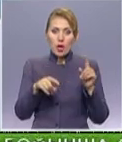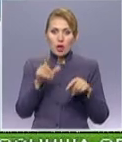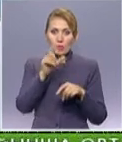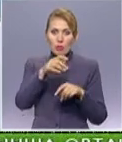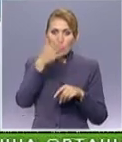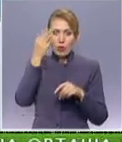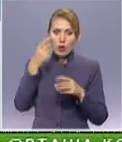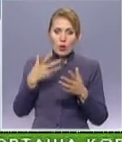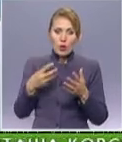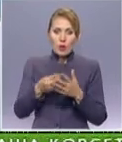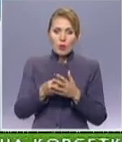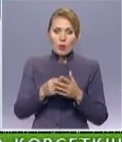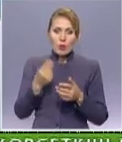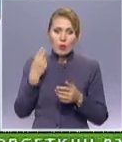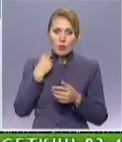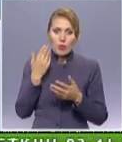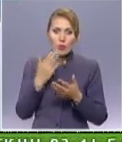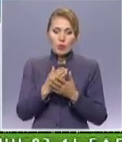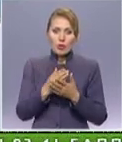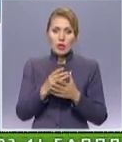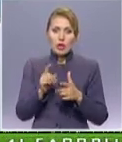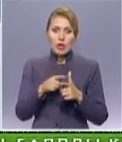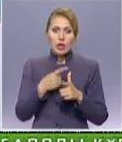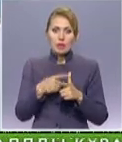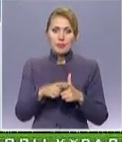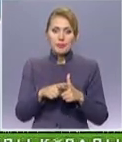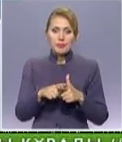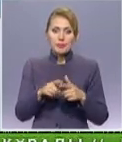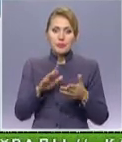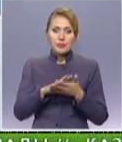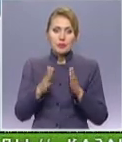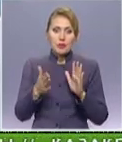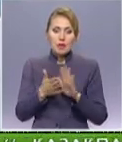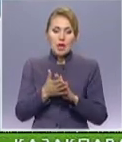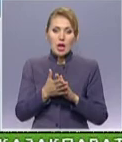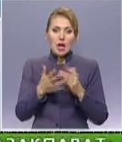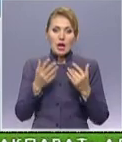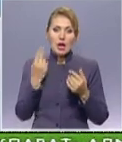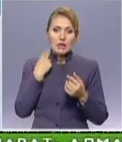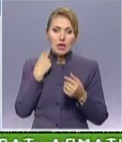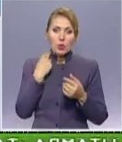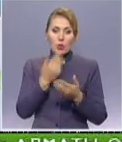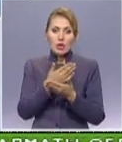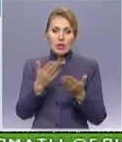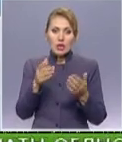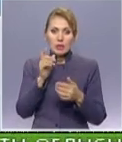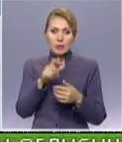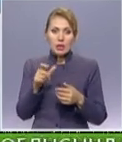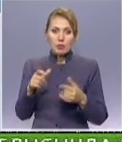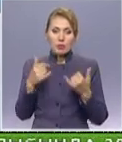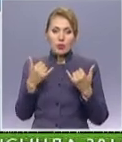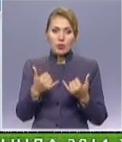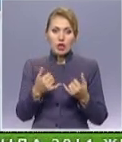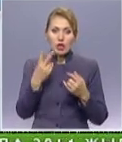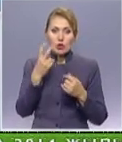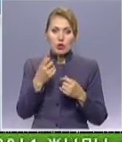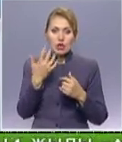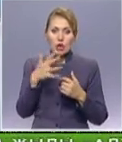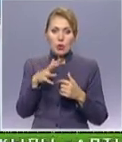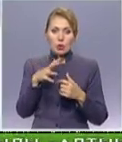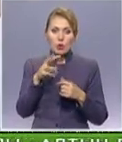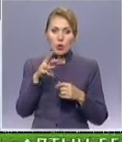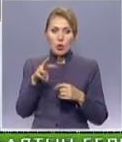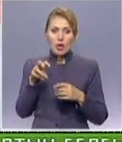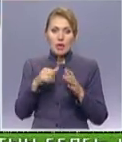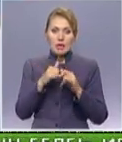кетіп төлемей қап қарыздар болады. Сондай жағдайлар. Қарыздары ол адамдардың бүгінгі 250 миллионнан